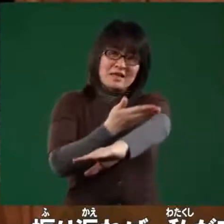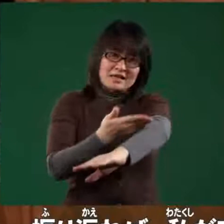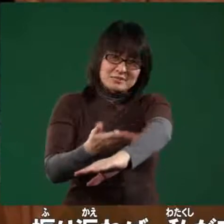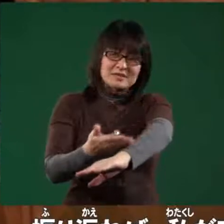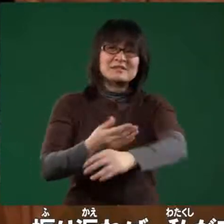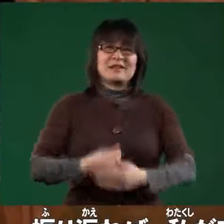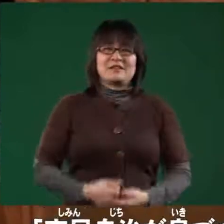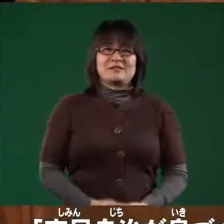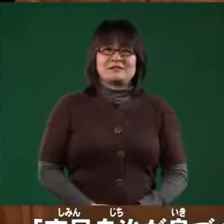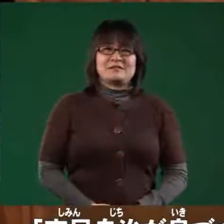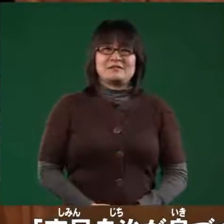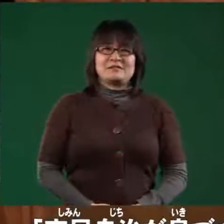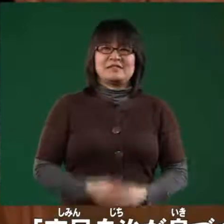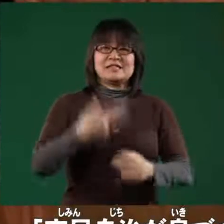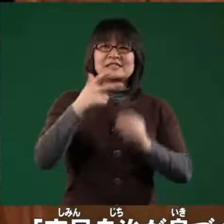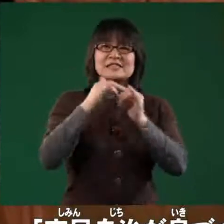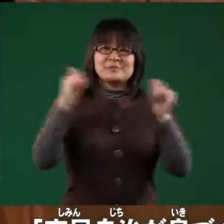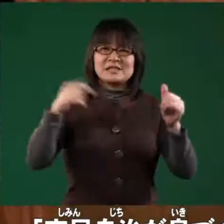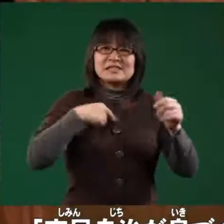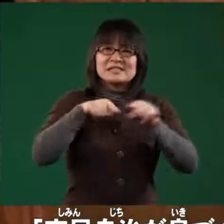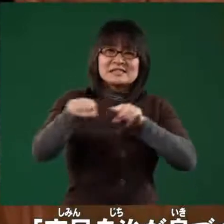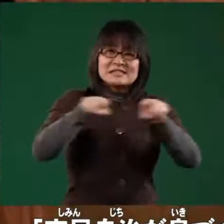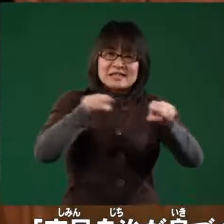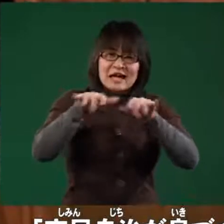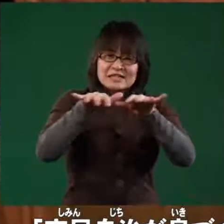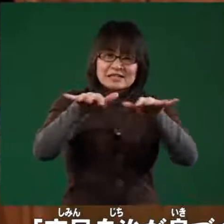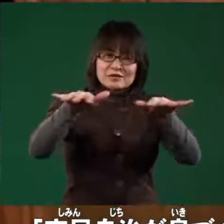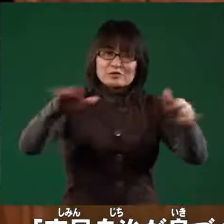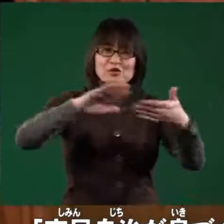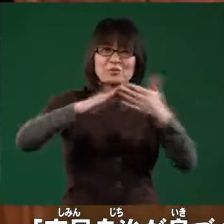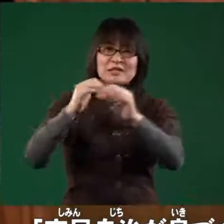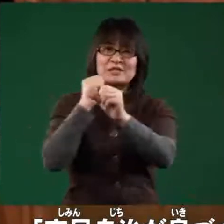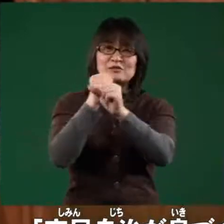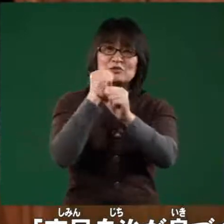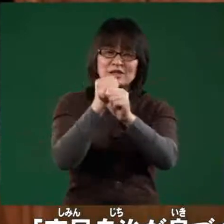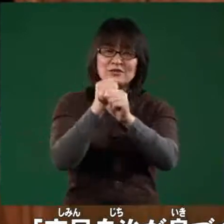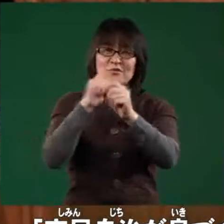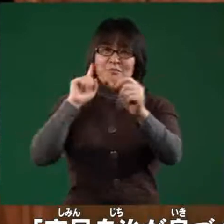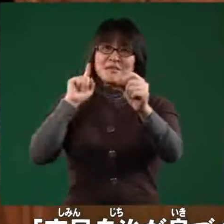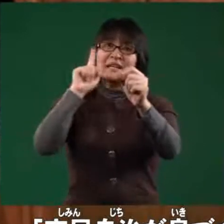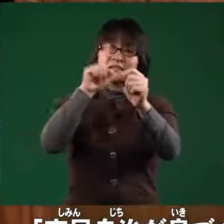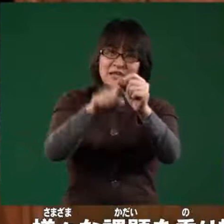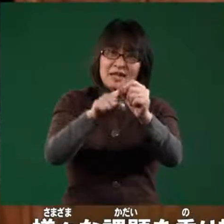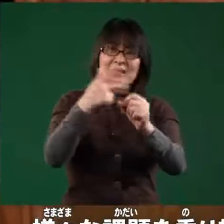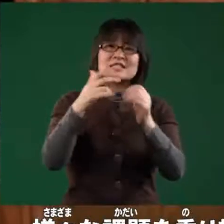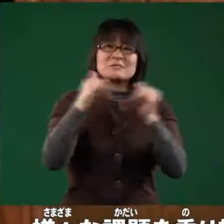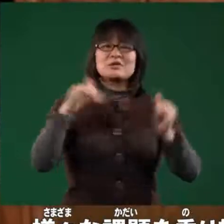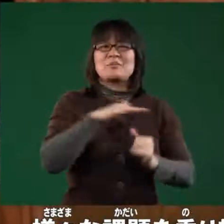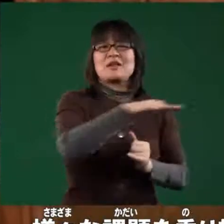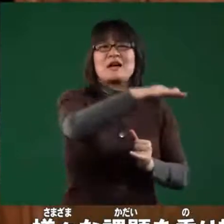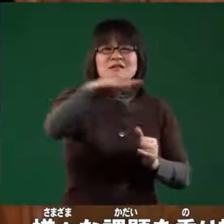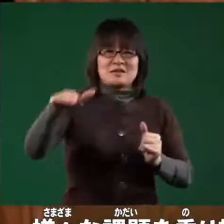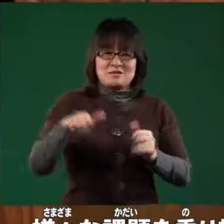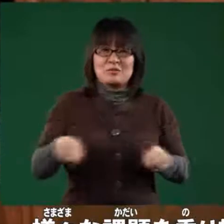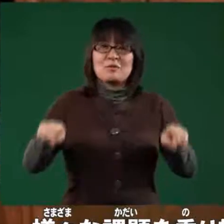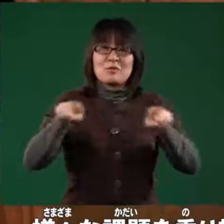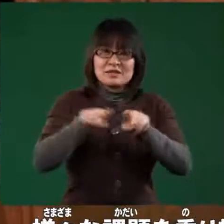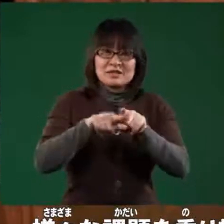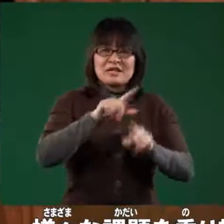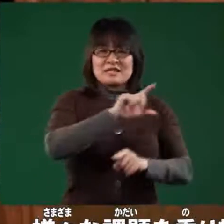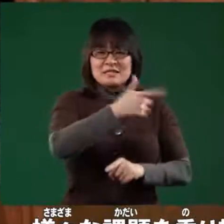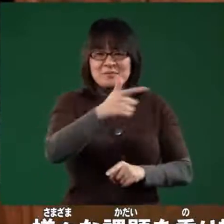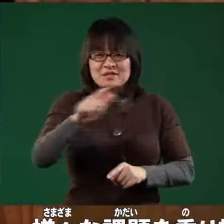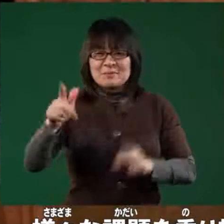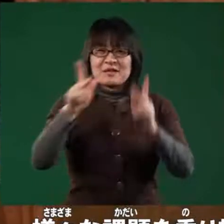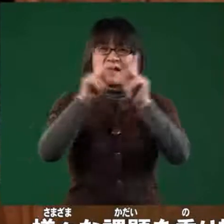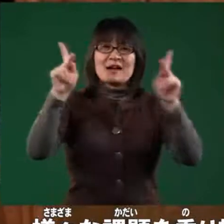。市民自治が息づくまちづくりを目指して、市民の皆さんと共にさまざまな課題を乗り越え